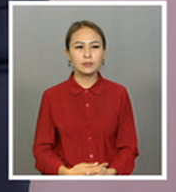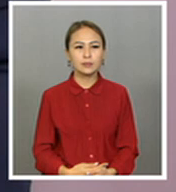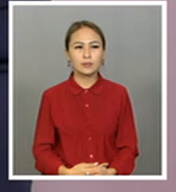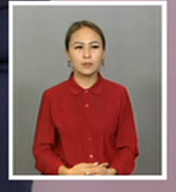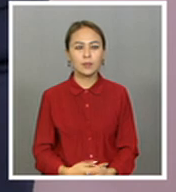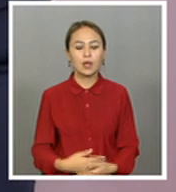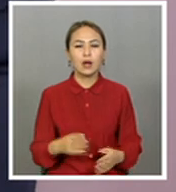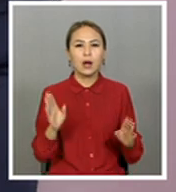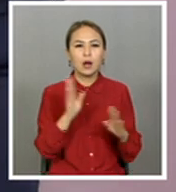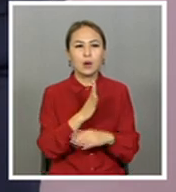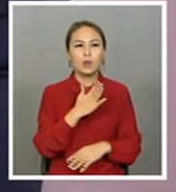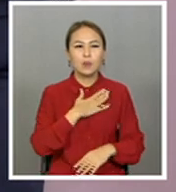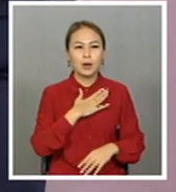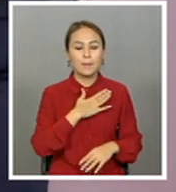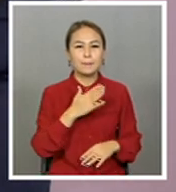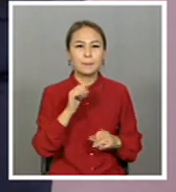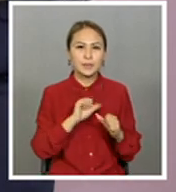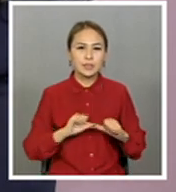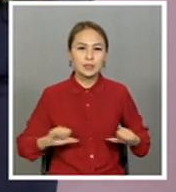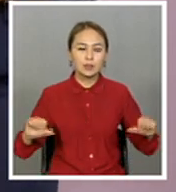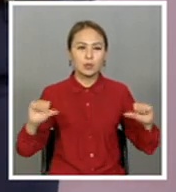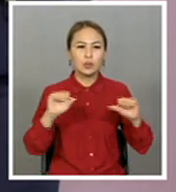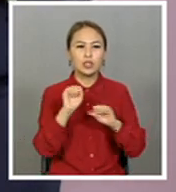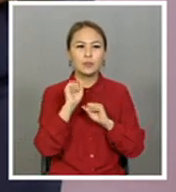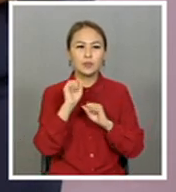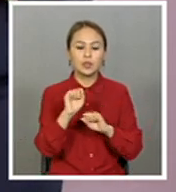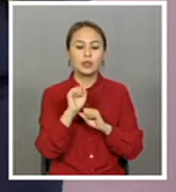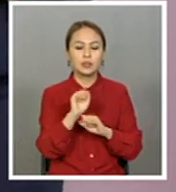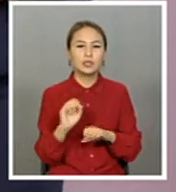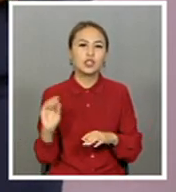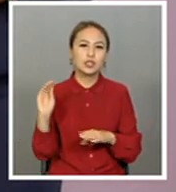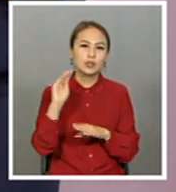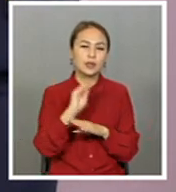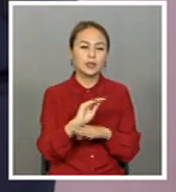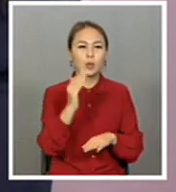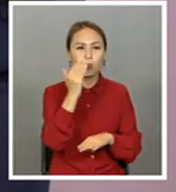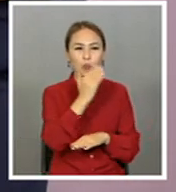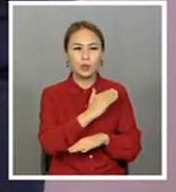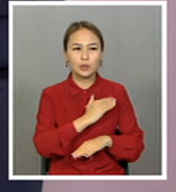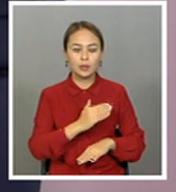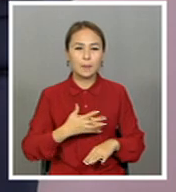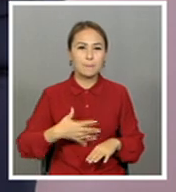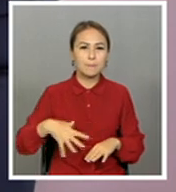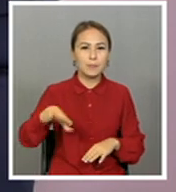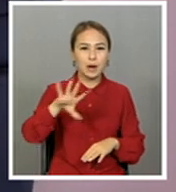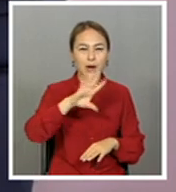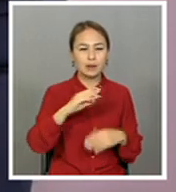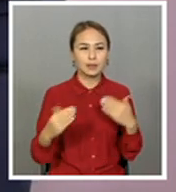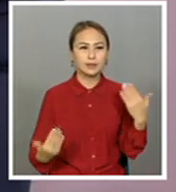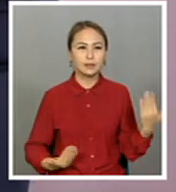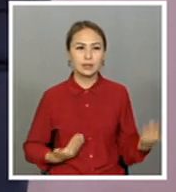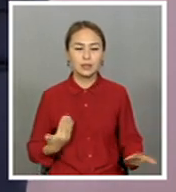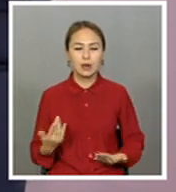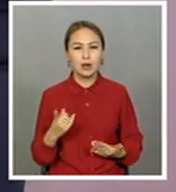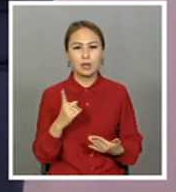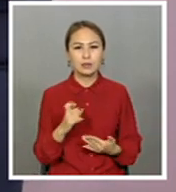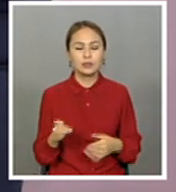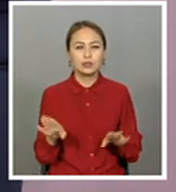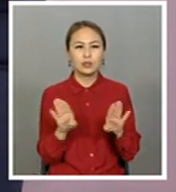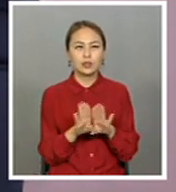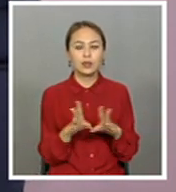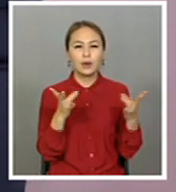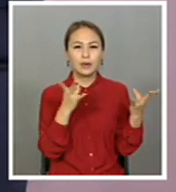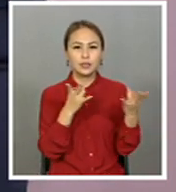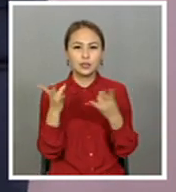Ауа бізді қоршап тұратынын, және оның барлық тірі ағза үшін қажет